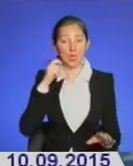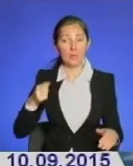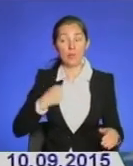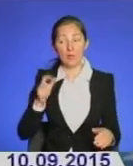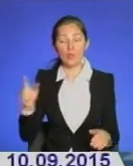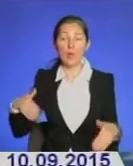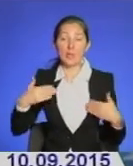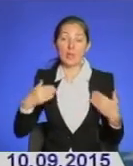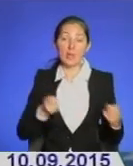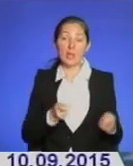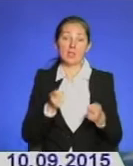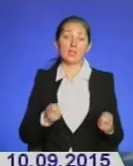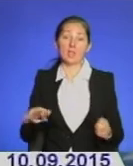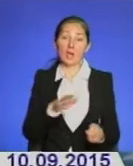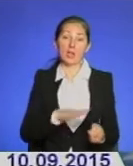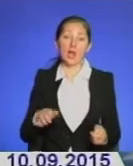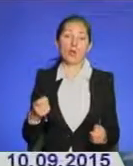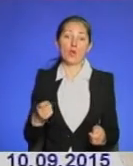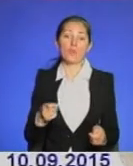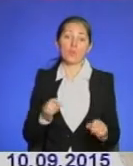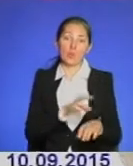краю, правоохоронці та священнослужителі.